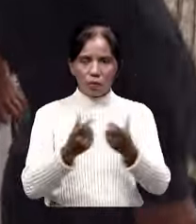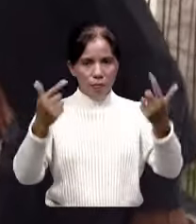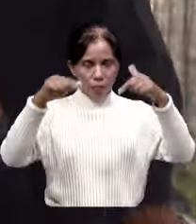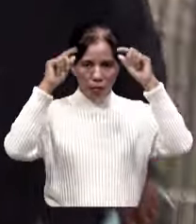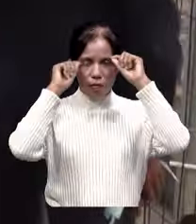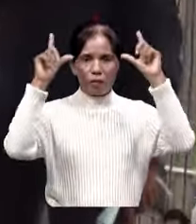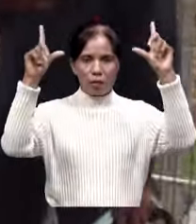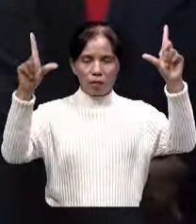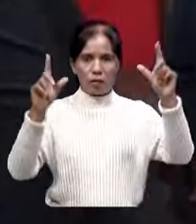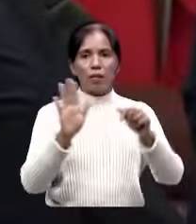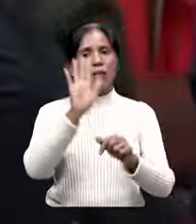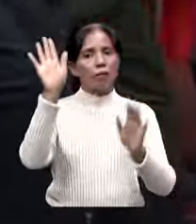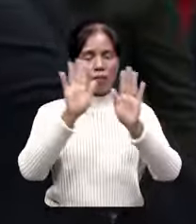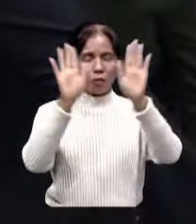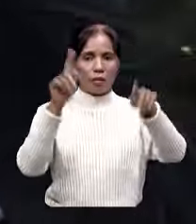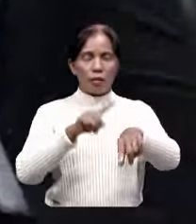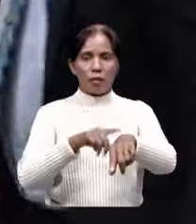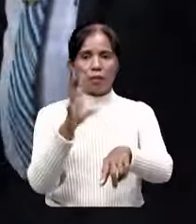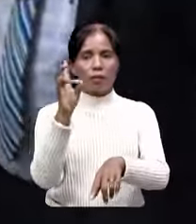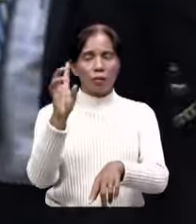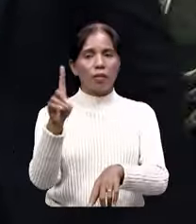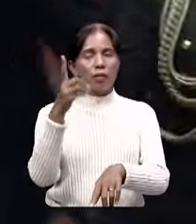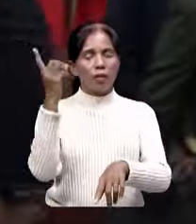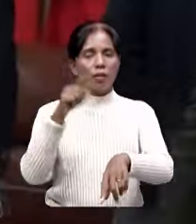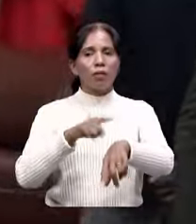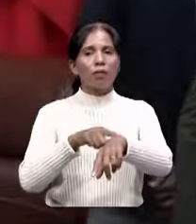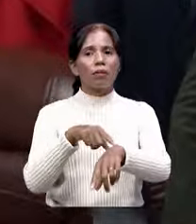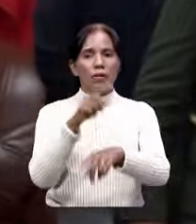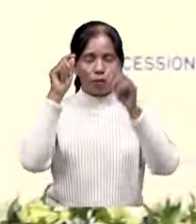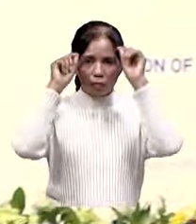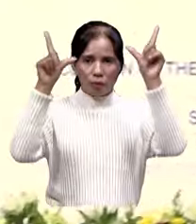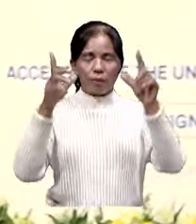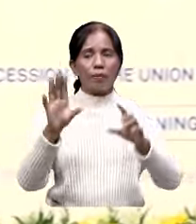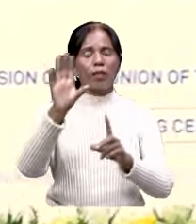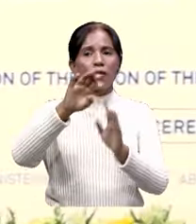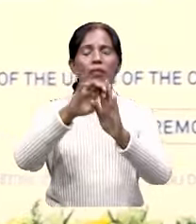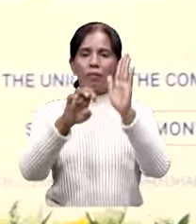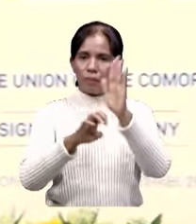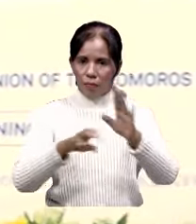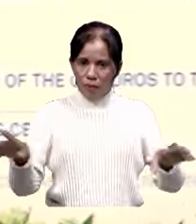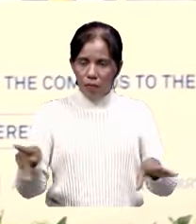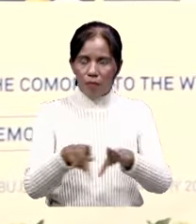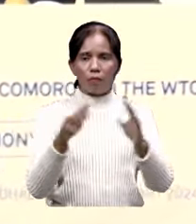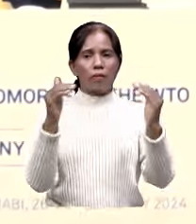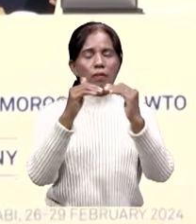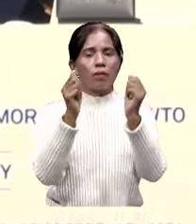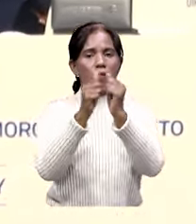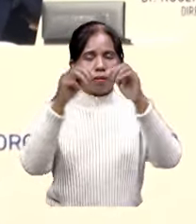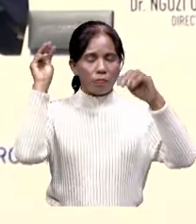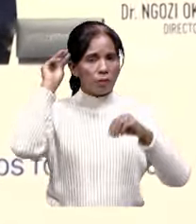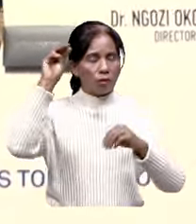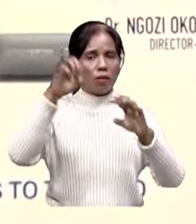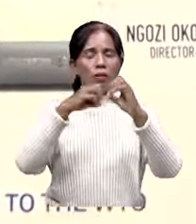maj Timor-Leste i e domingu tuku hitu dader oras Timor-Leste. I Abu Dhabi, chef staru participa conferenții ministerial